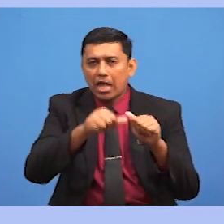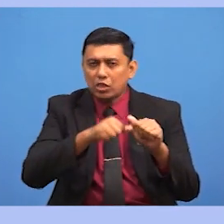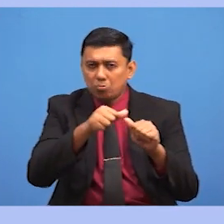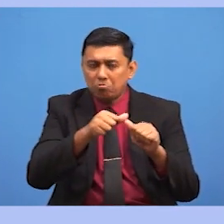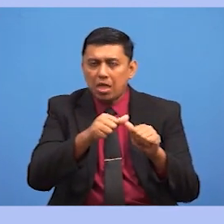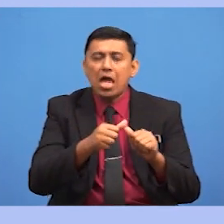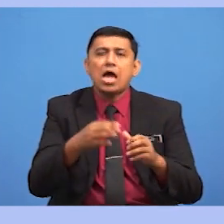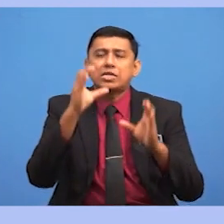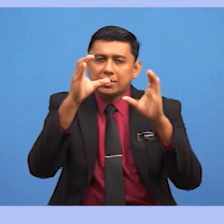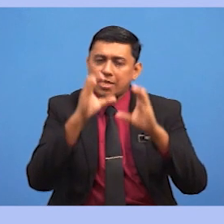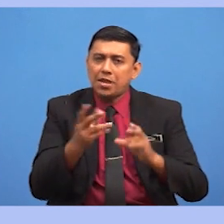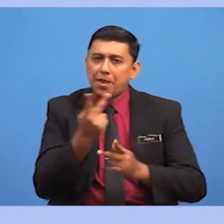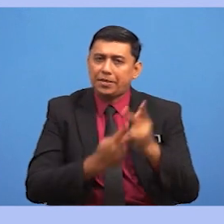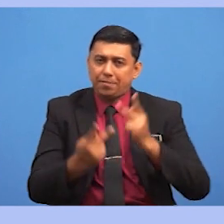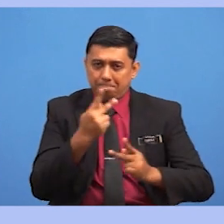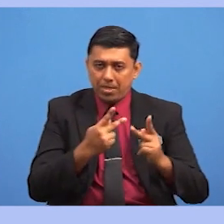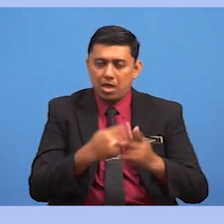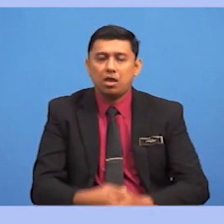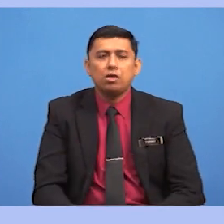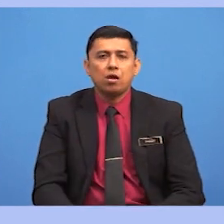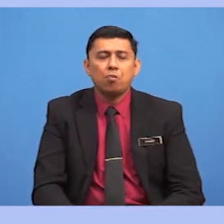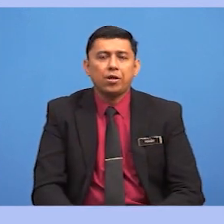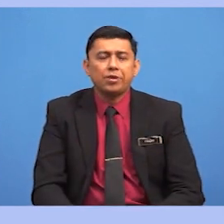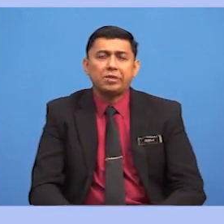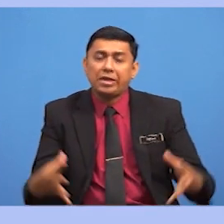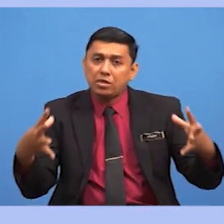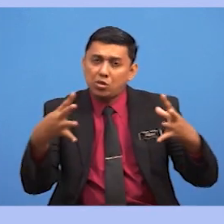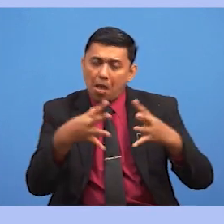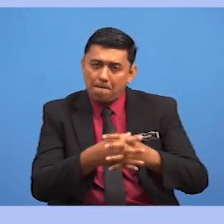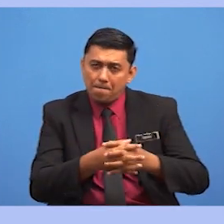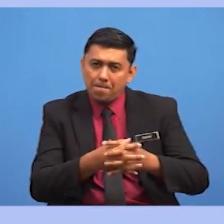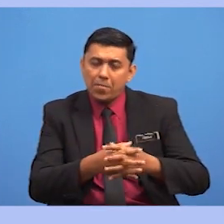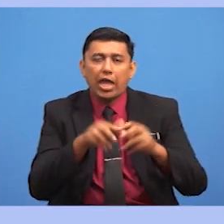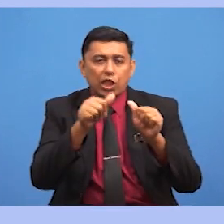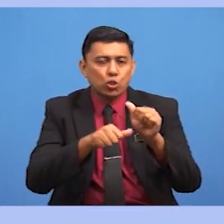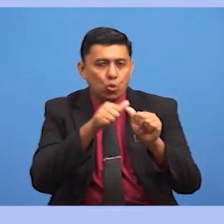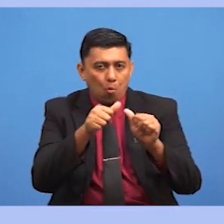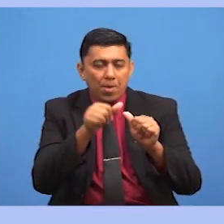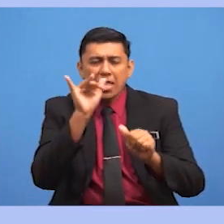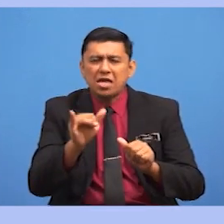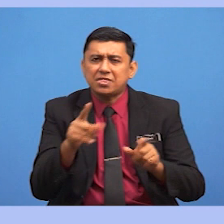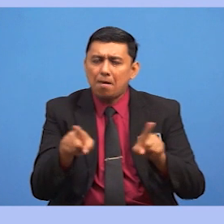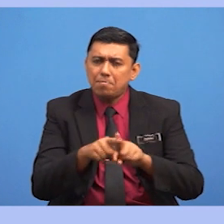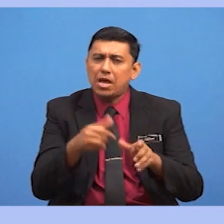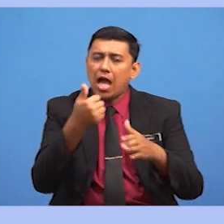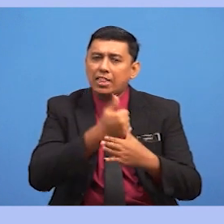kimia. Molekul boleh terdiri daripada gabungan jenis atom yang sama atau